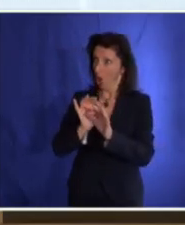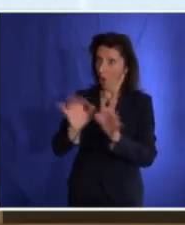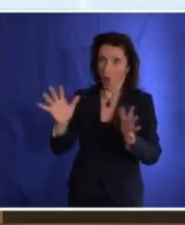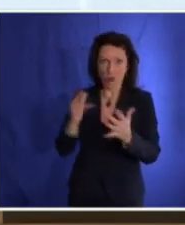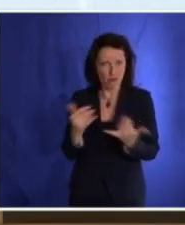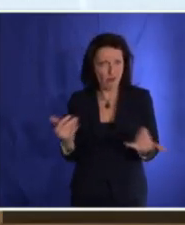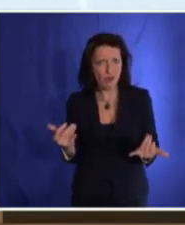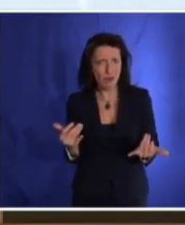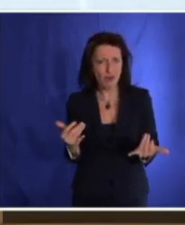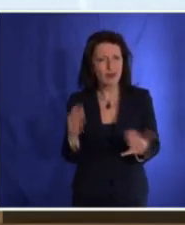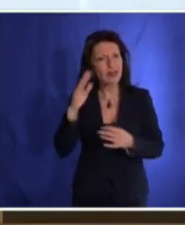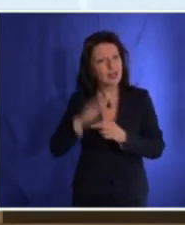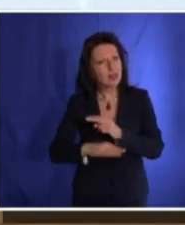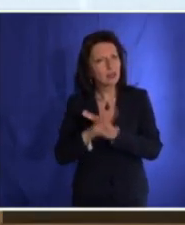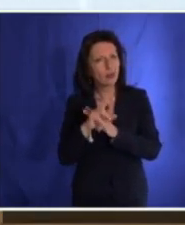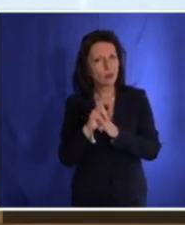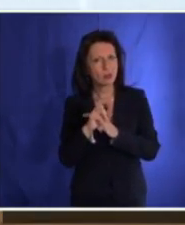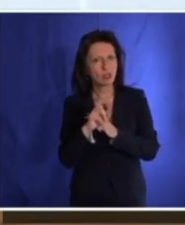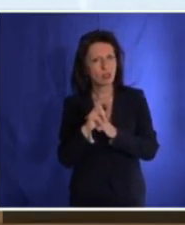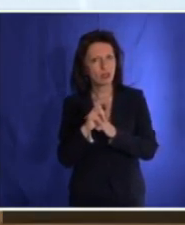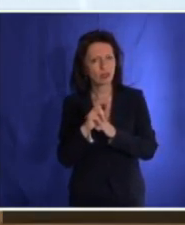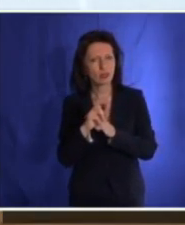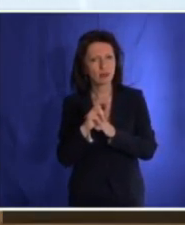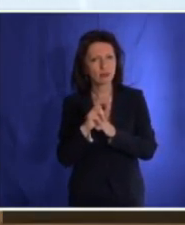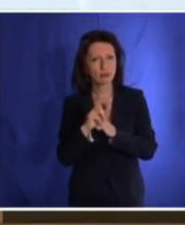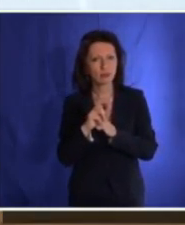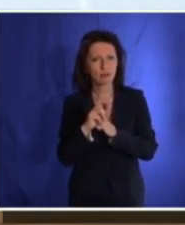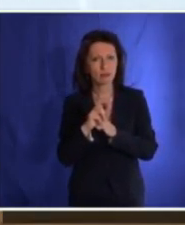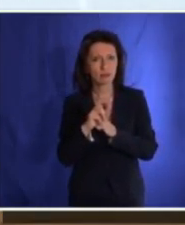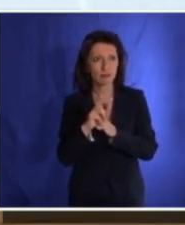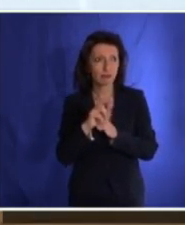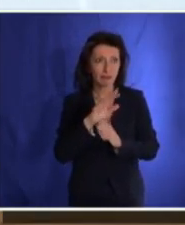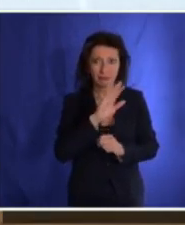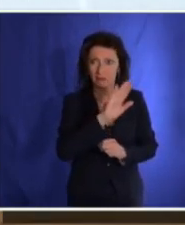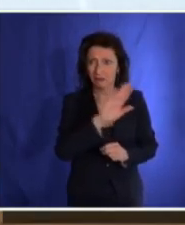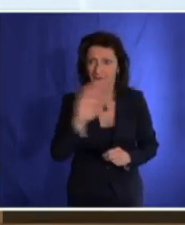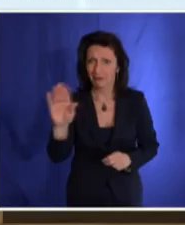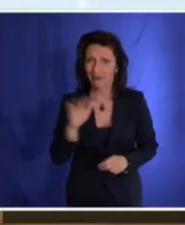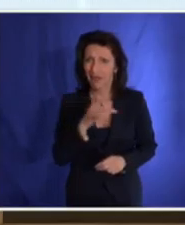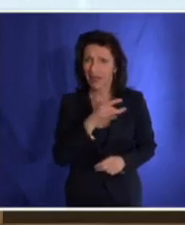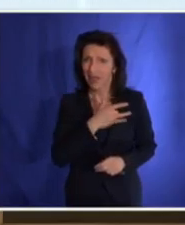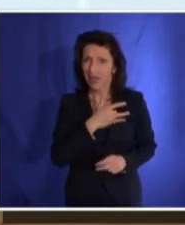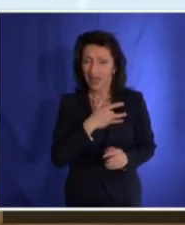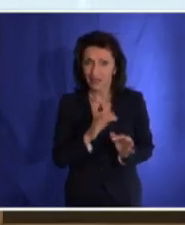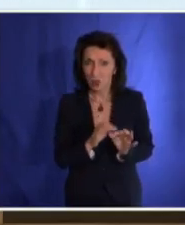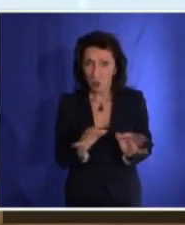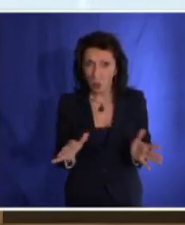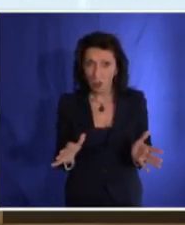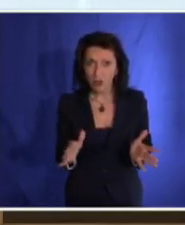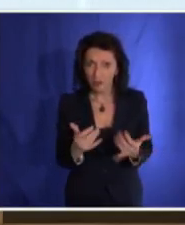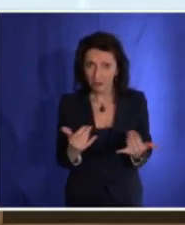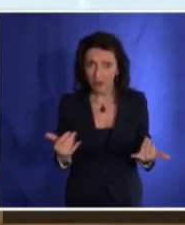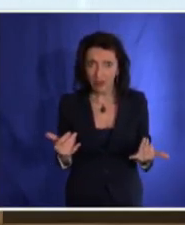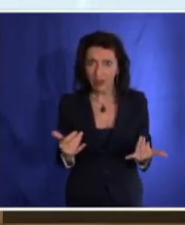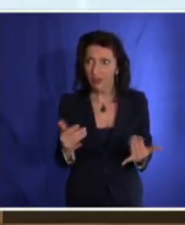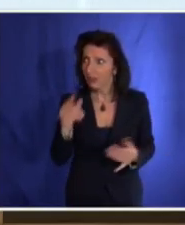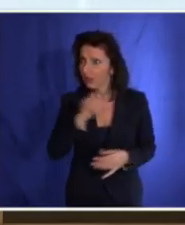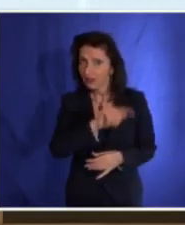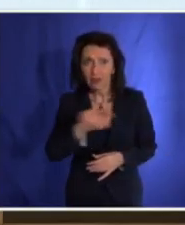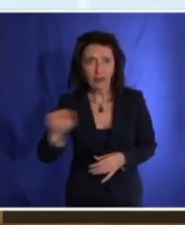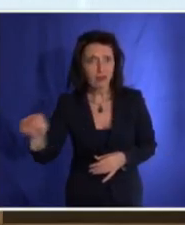Was wäre Niederösterreich ohne euer Herz und eure Arbeit? Was